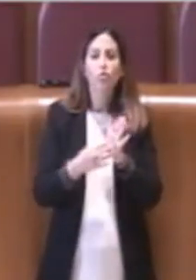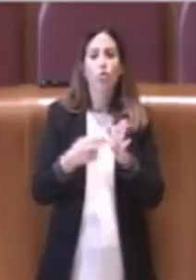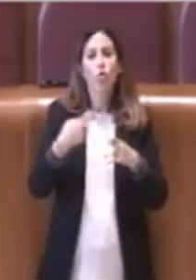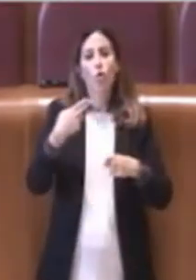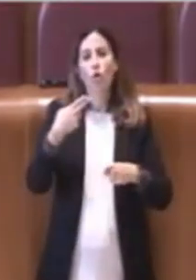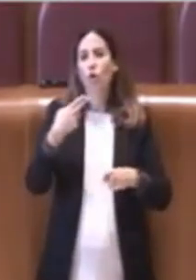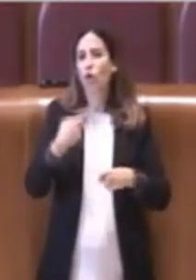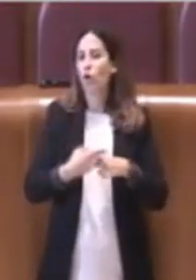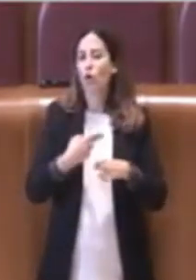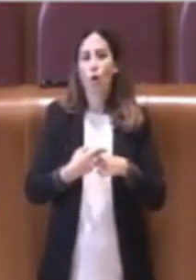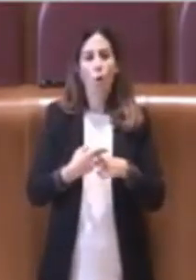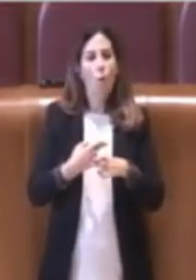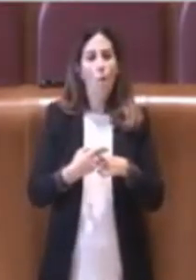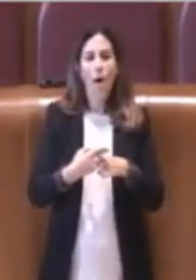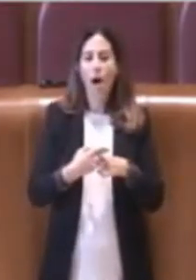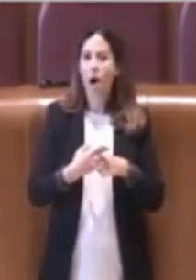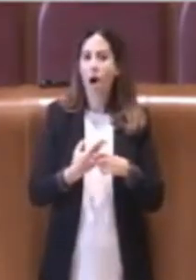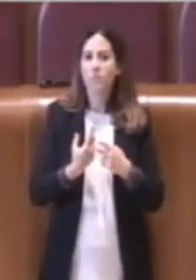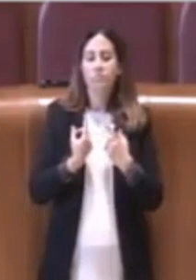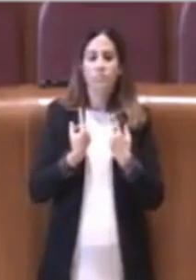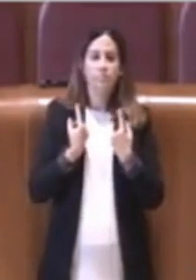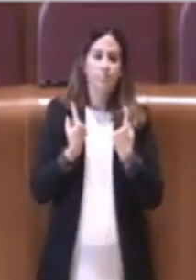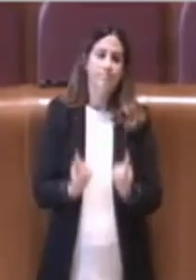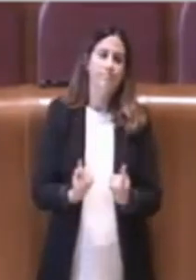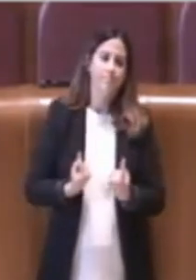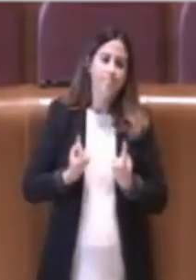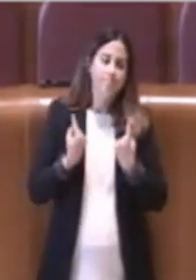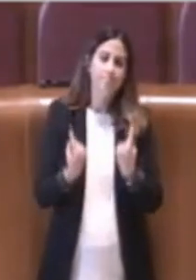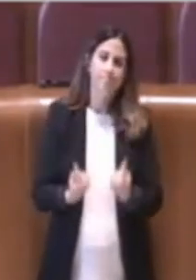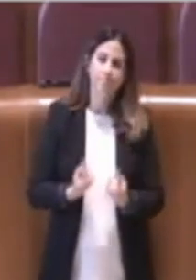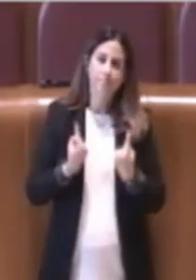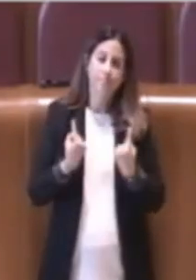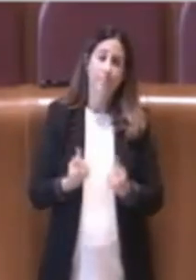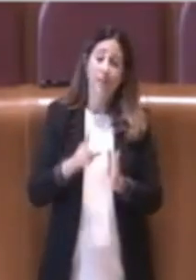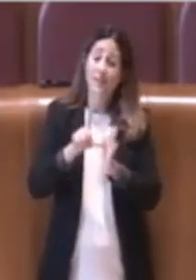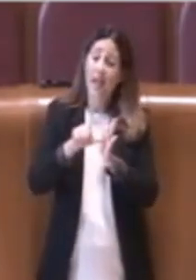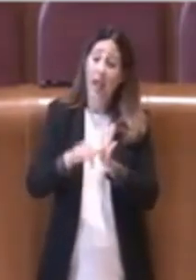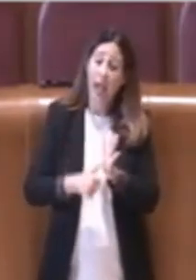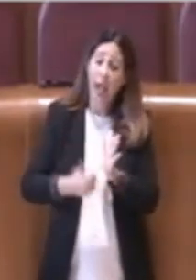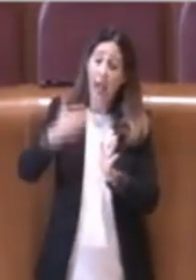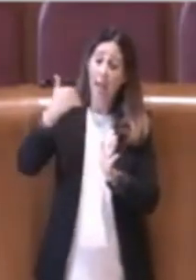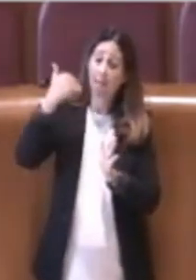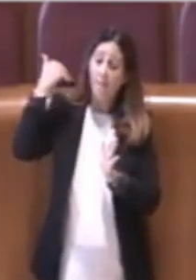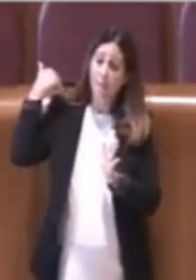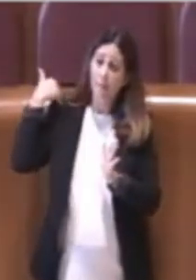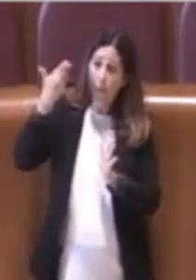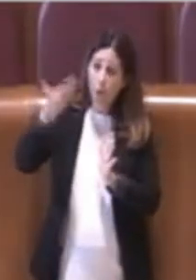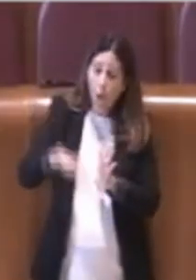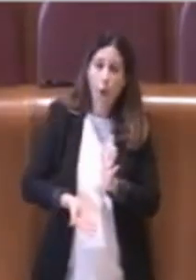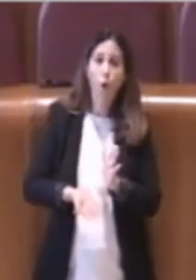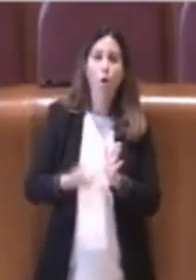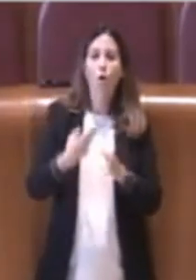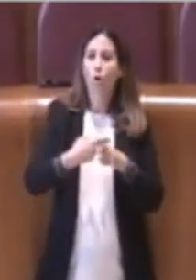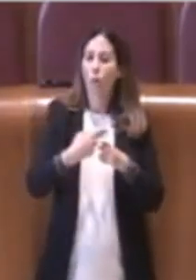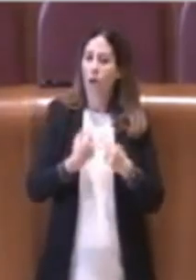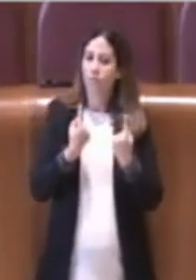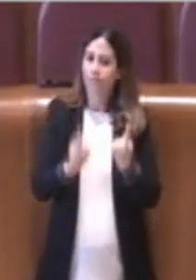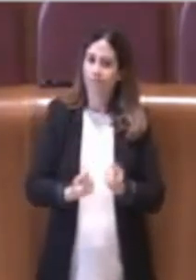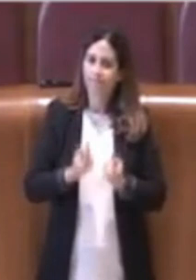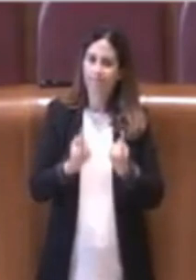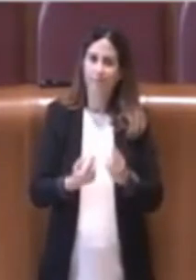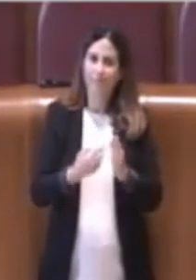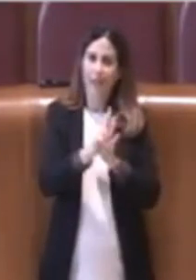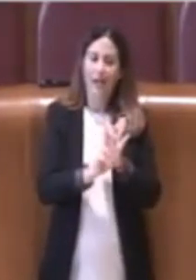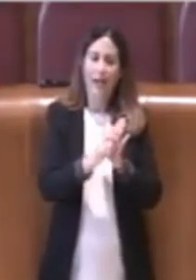tempo siamo orgogliosi che questa amministrazione porti a compimento questo